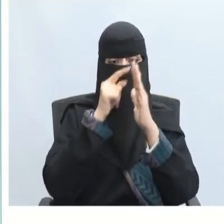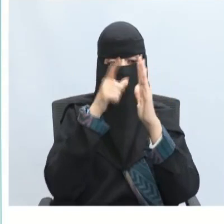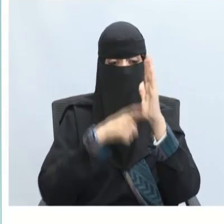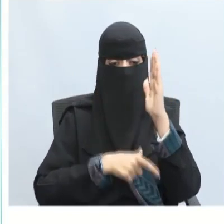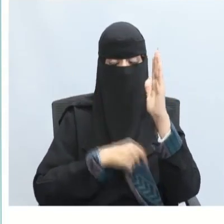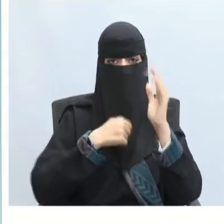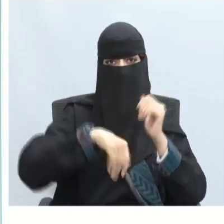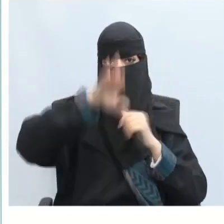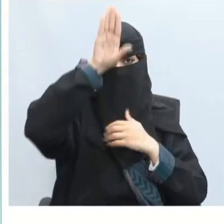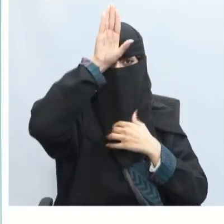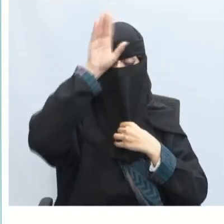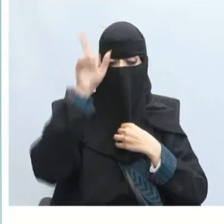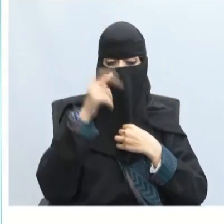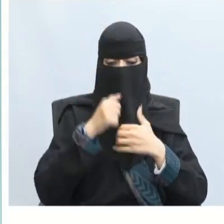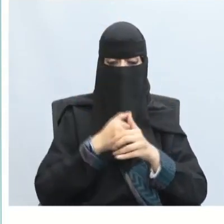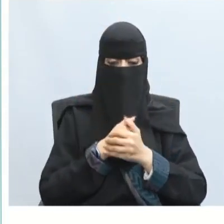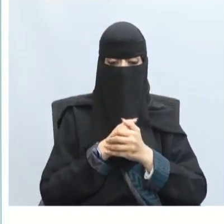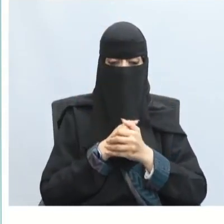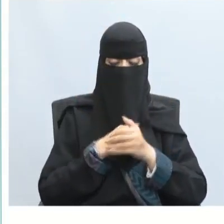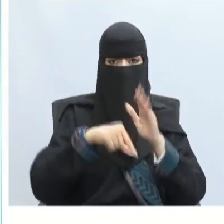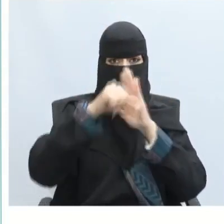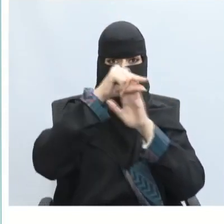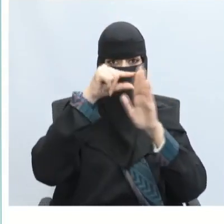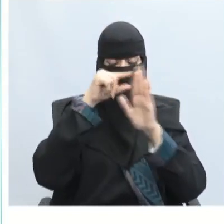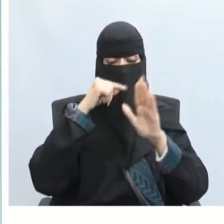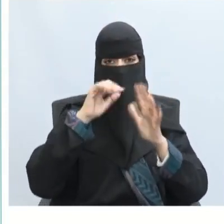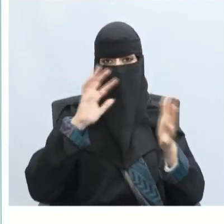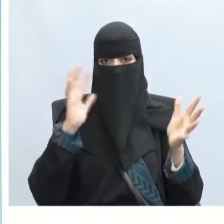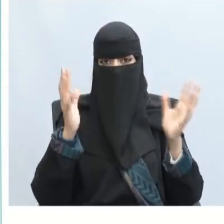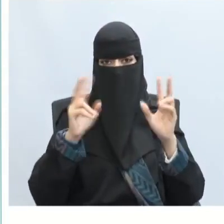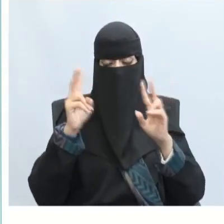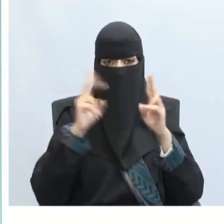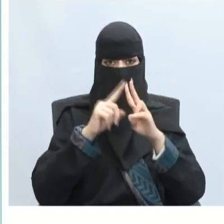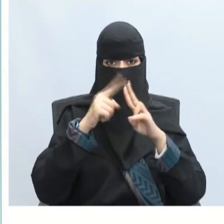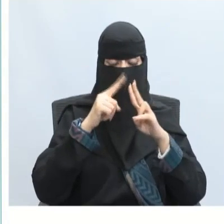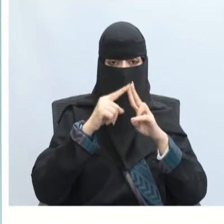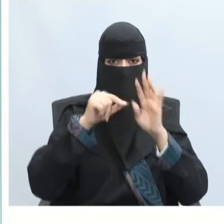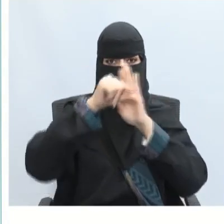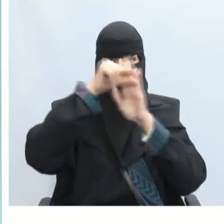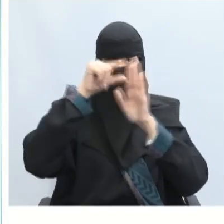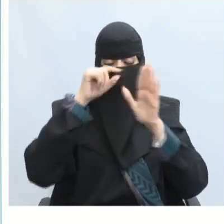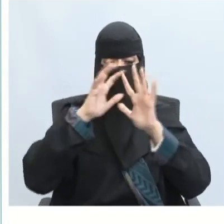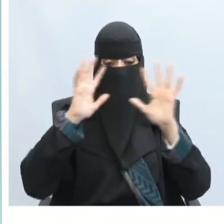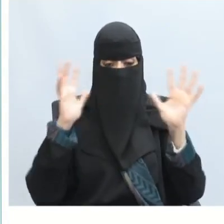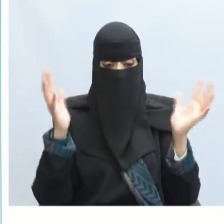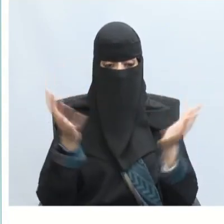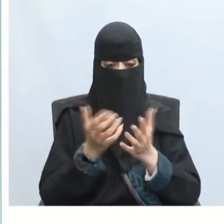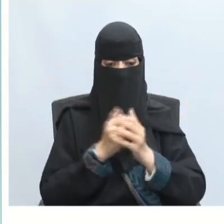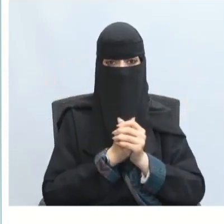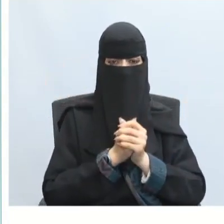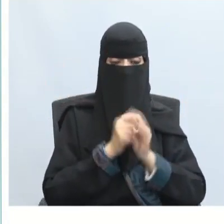بمرسوم ملكي تصدر بمرسوم ملكي وهي نوعان اما موضوعات